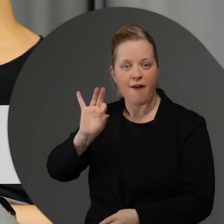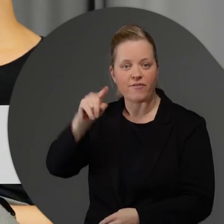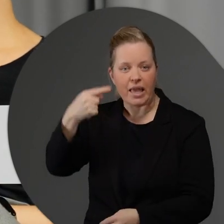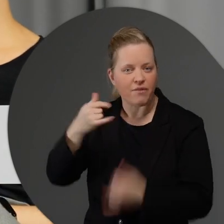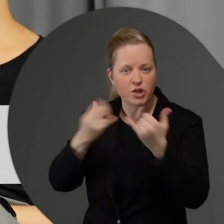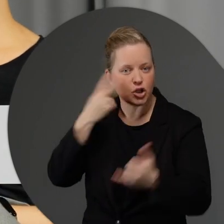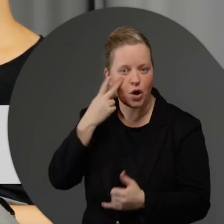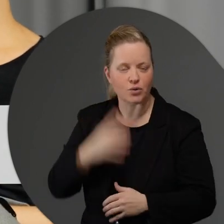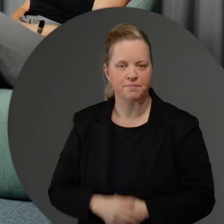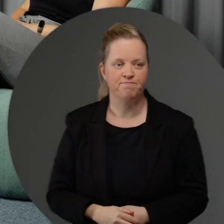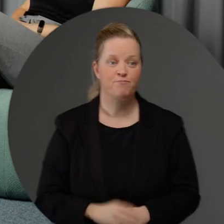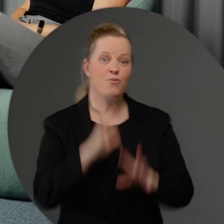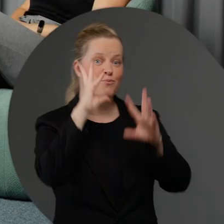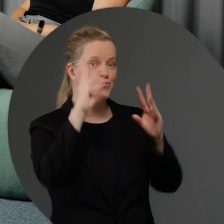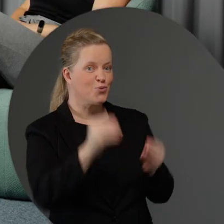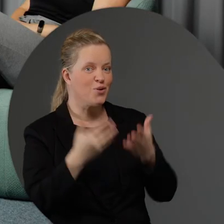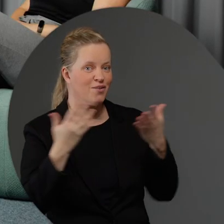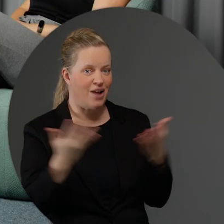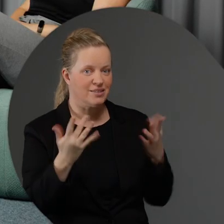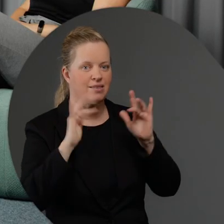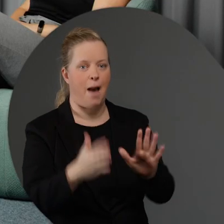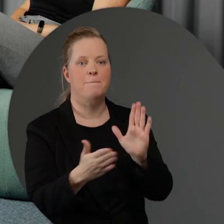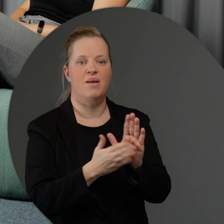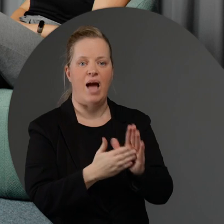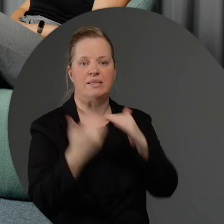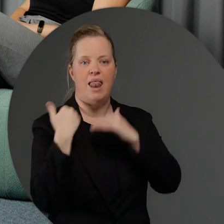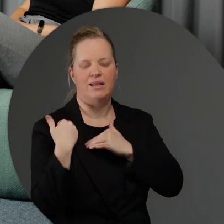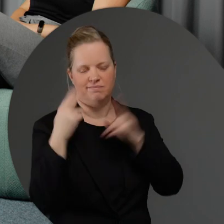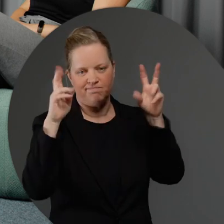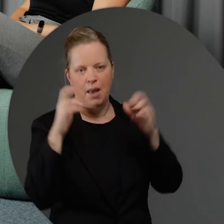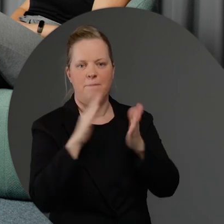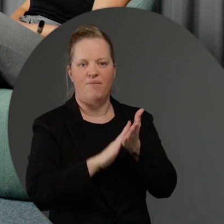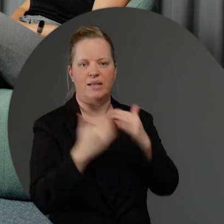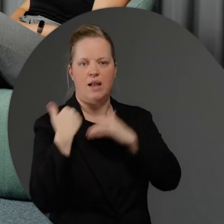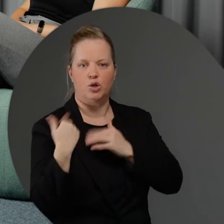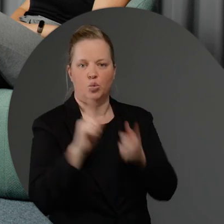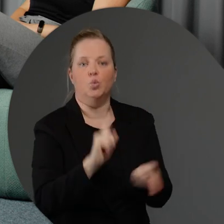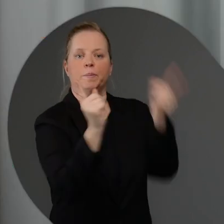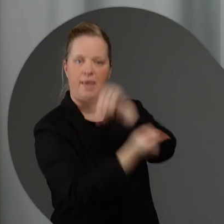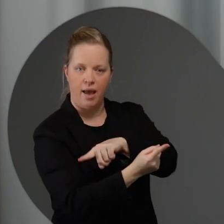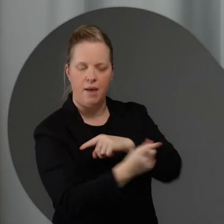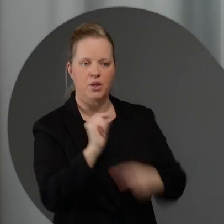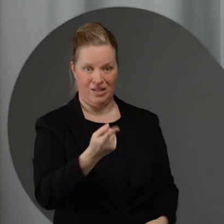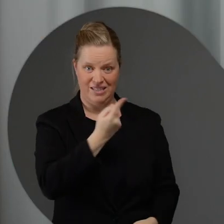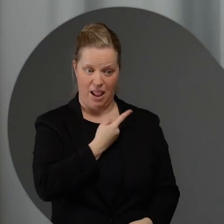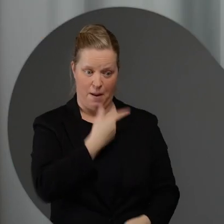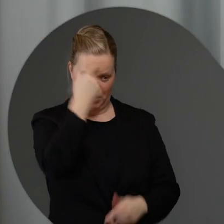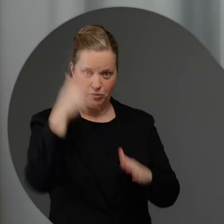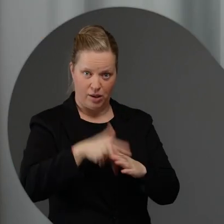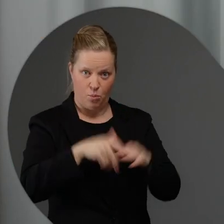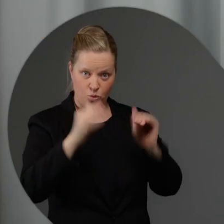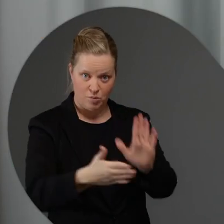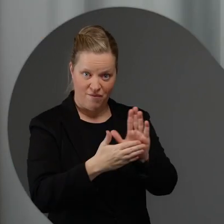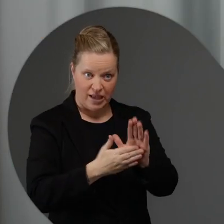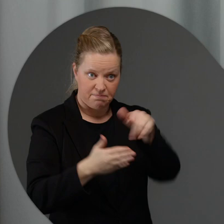Beschwerdeverfahren beim BAFG aus? Naja, das Schöne an der ganzen Sache ist, dass wir eine Beweislastumkehr haben. Ja? Es ist jetzt nicht mehr so, dass ich als